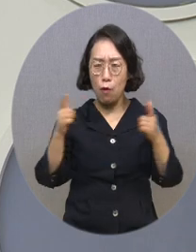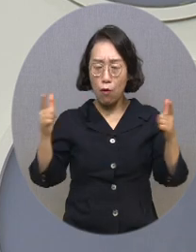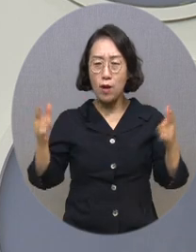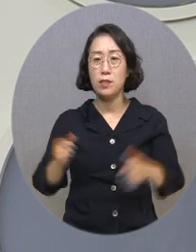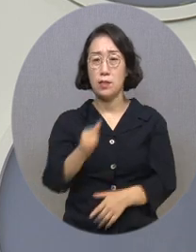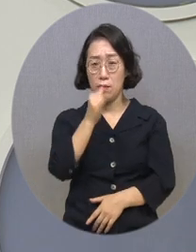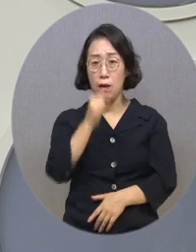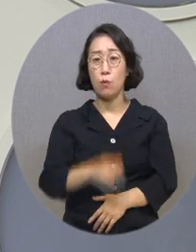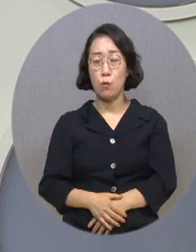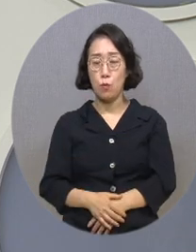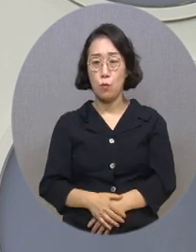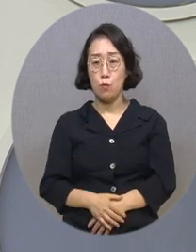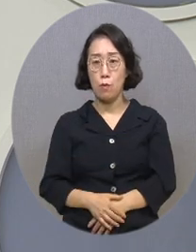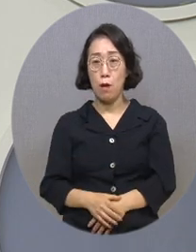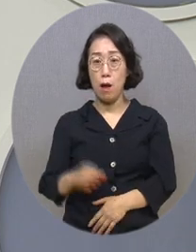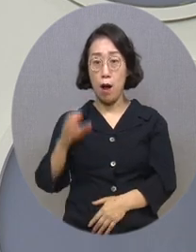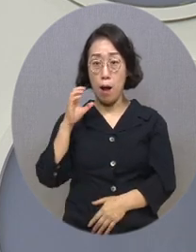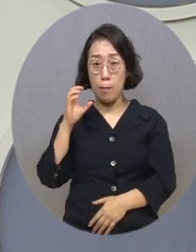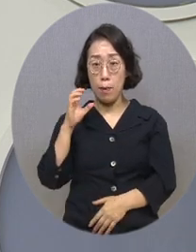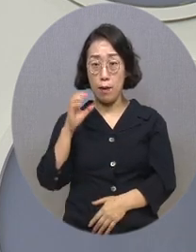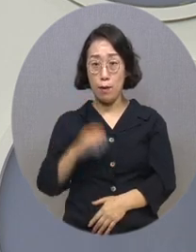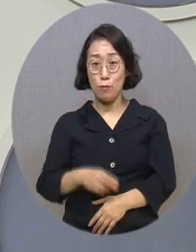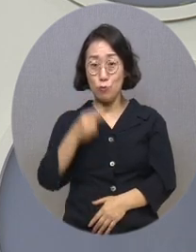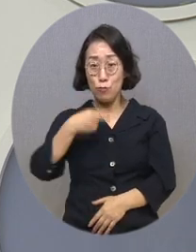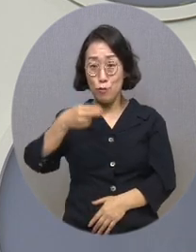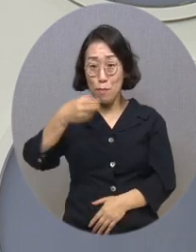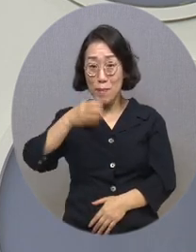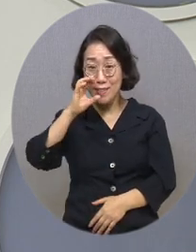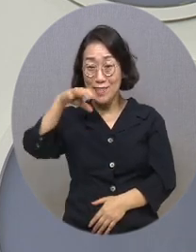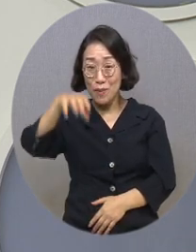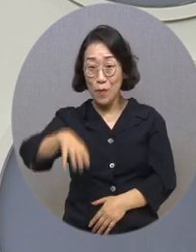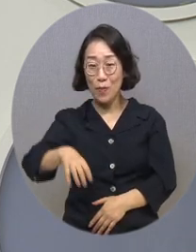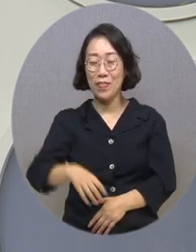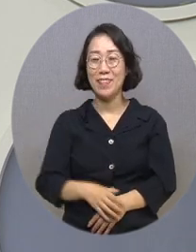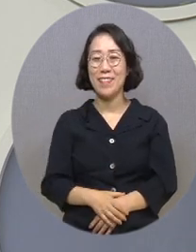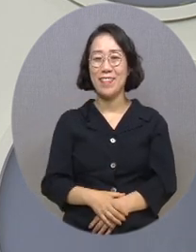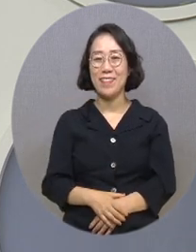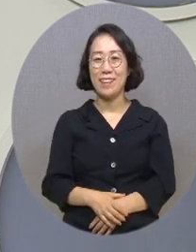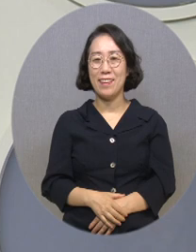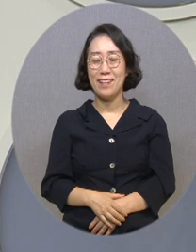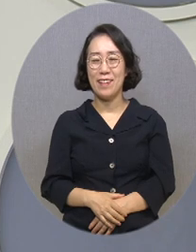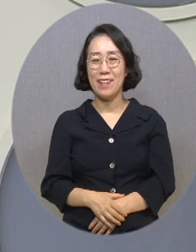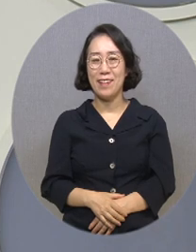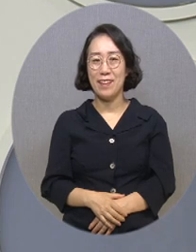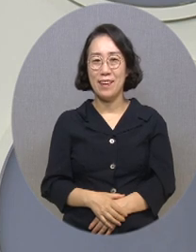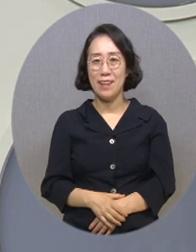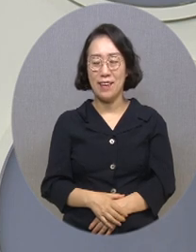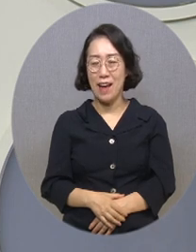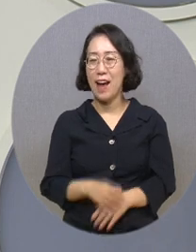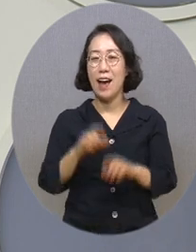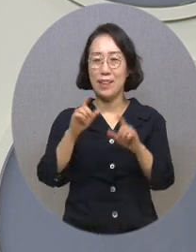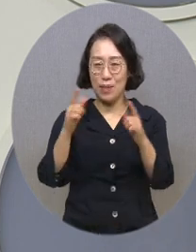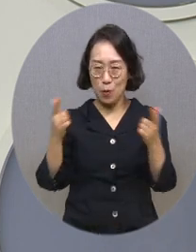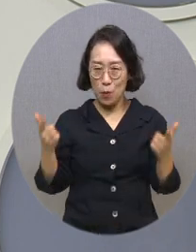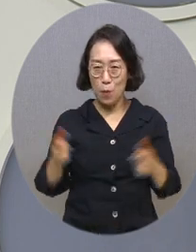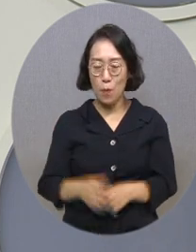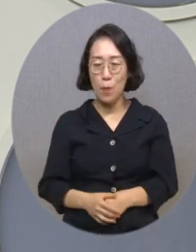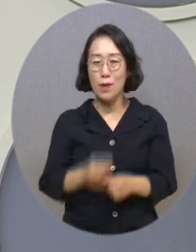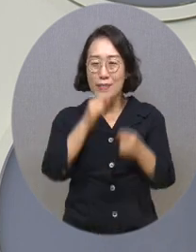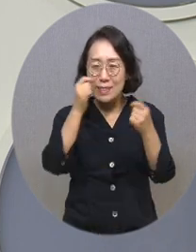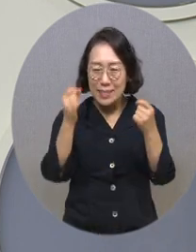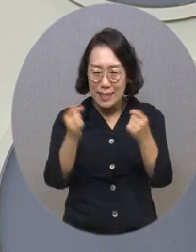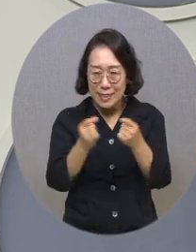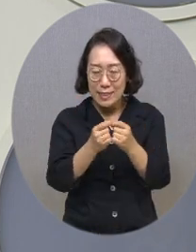그래서 카페가 뭐 술집이냐 질문을 했더니 술집이 아니고 침묵